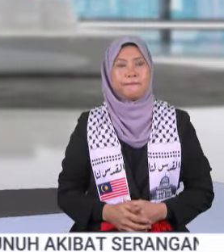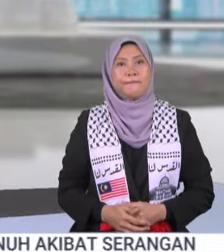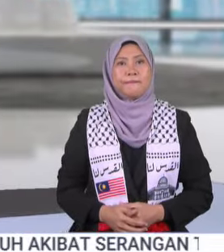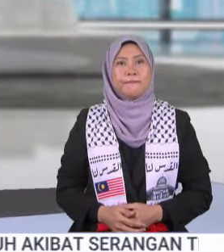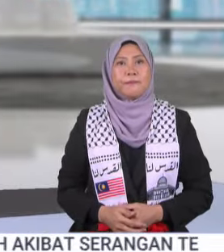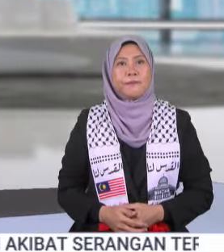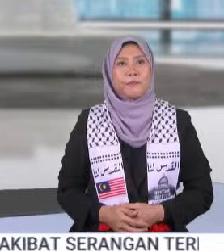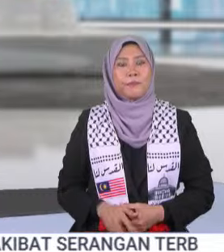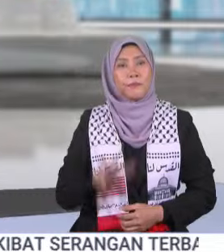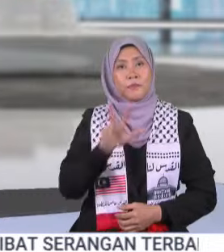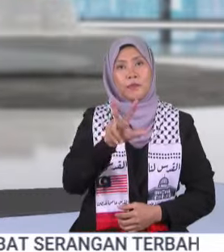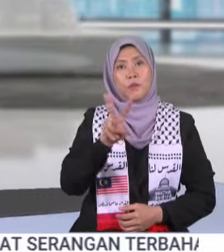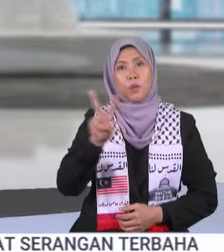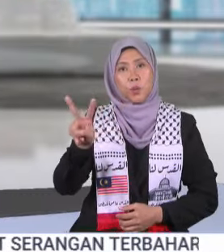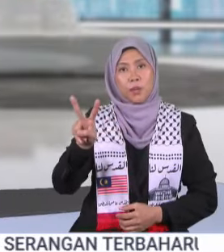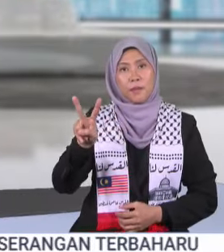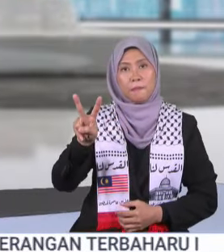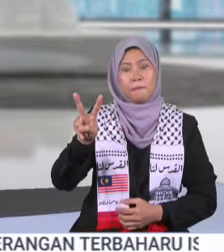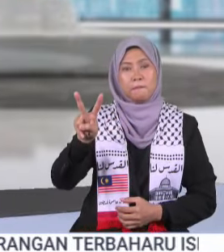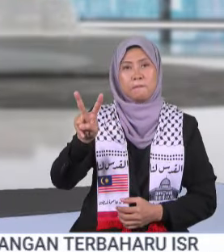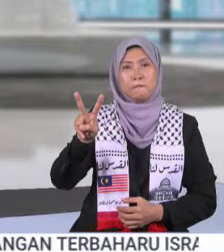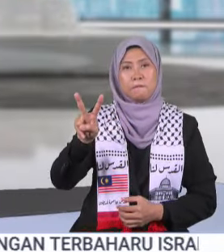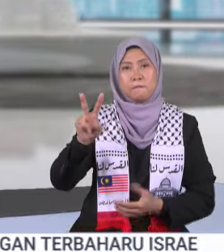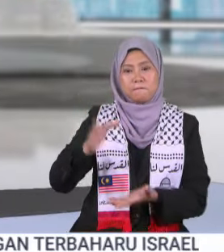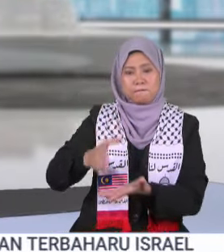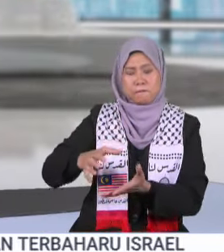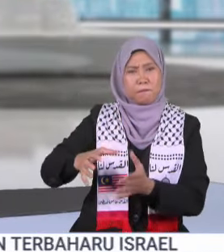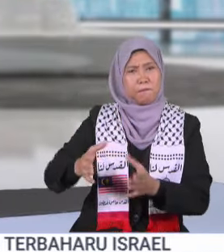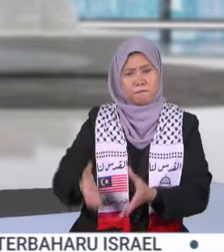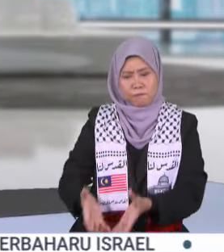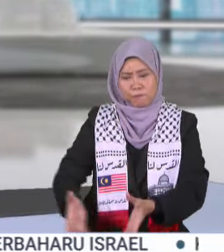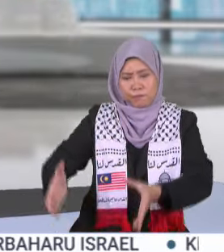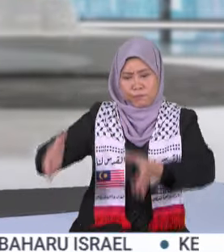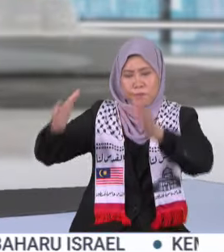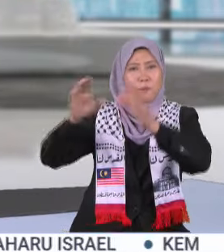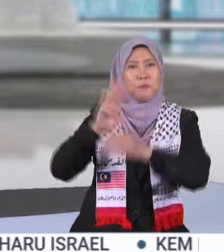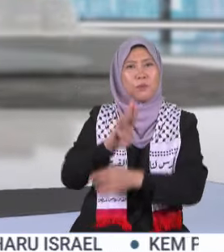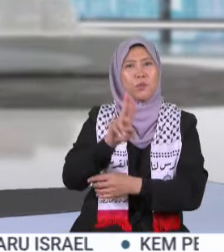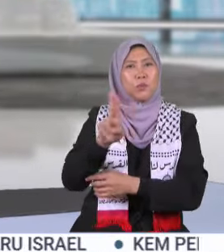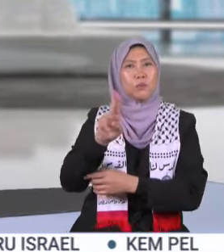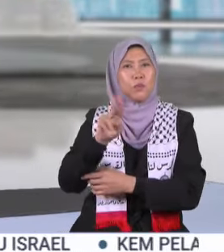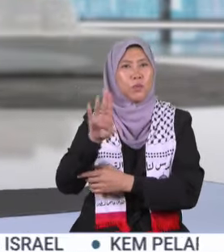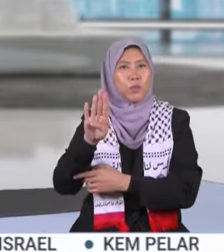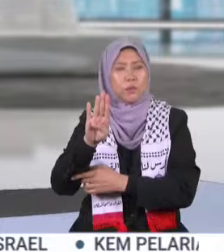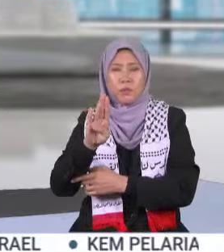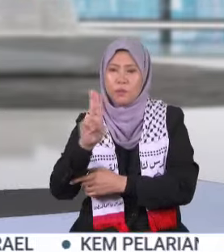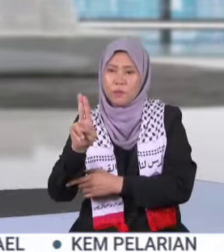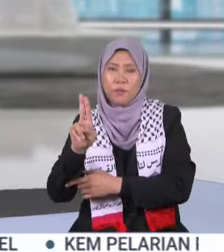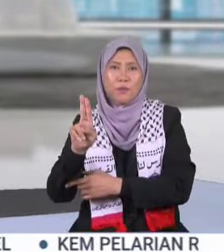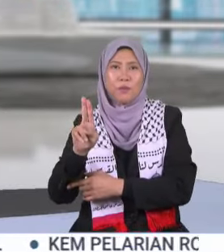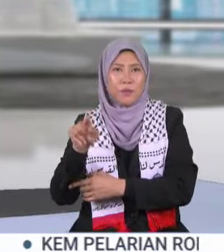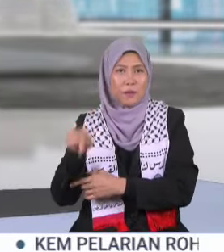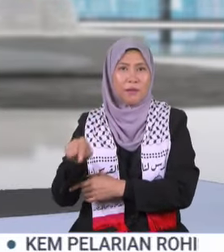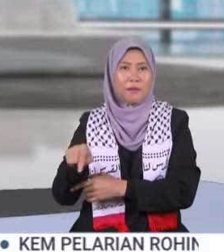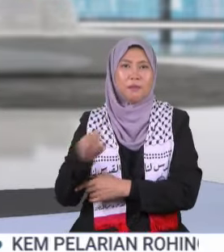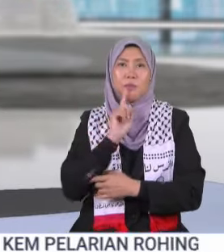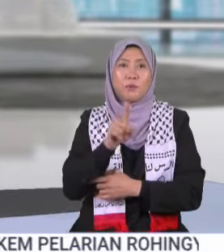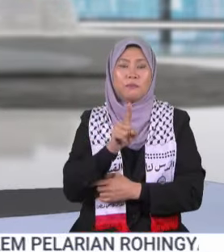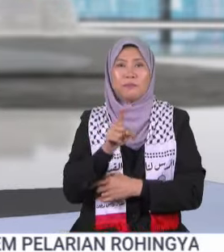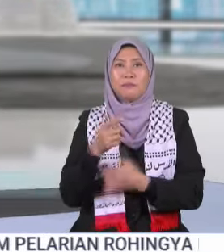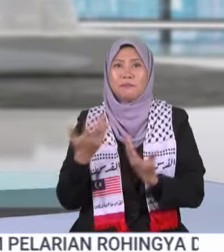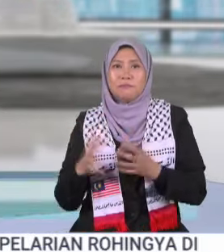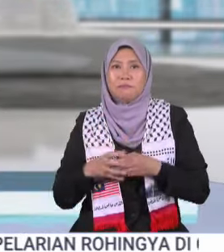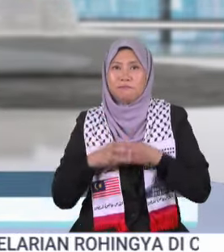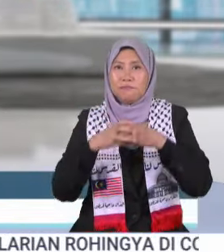1974 32 set bubu naga dirampas di perairan Pulau Talang lumut ia dikesan hasil rondaan rutin